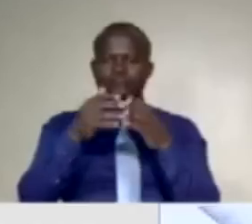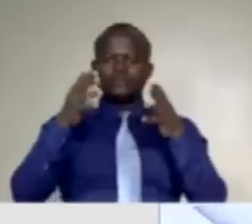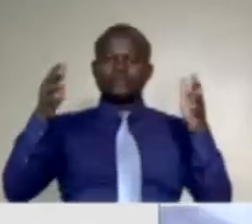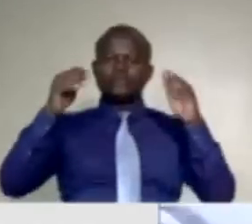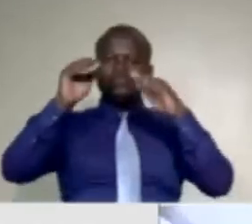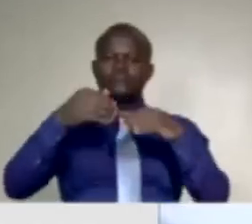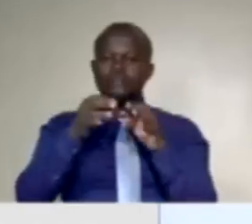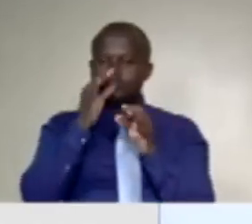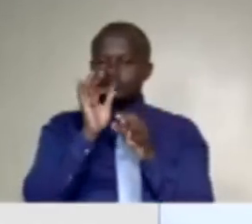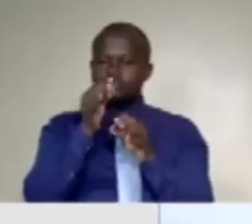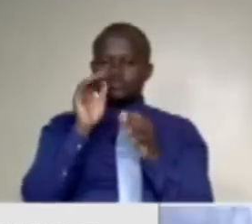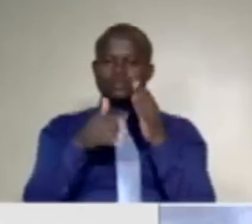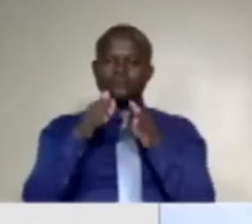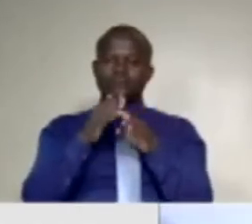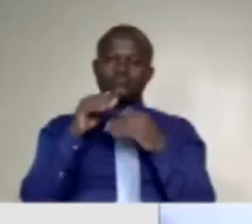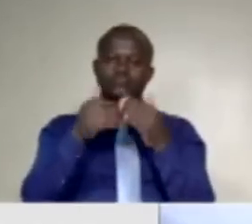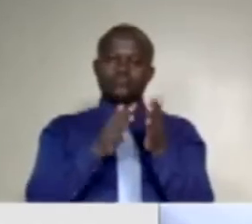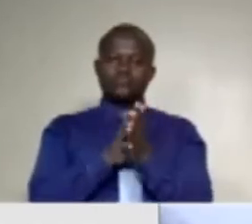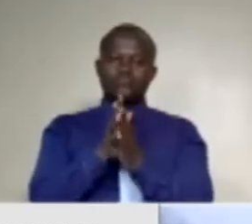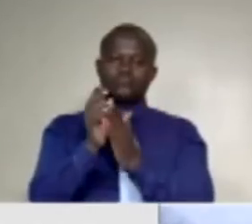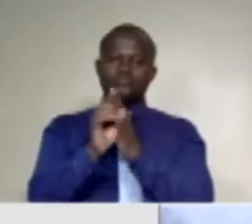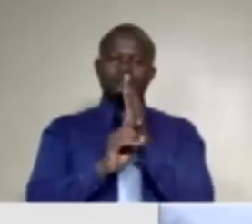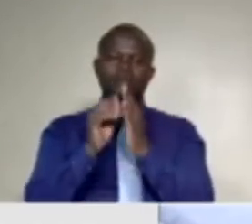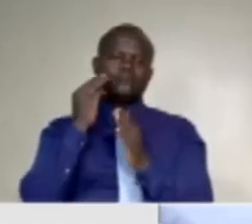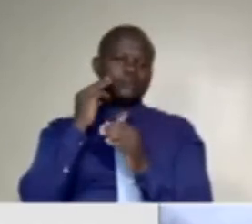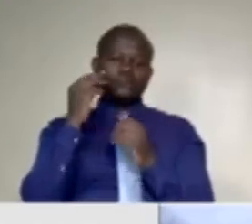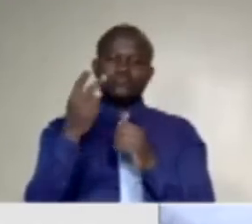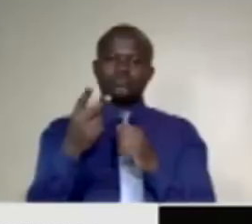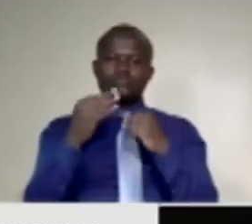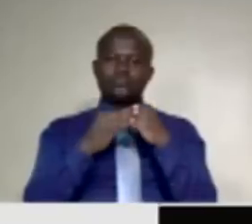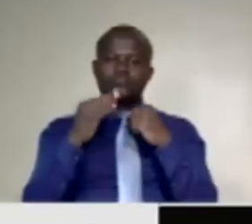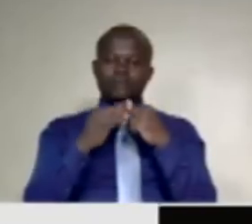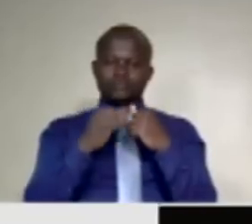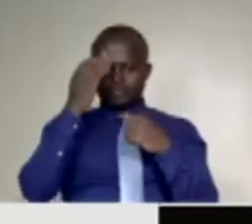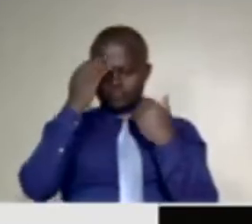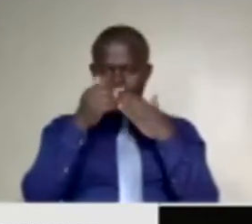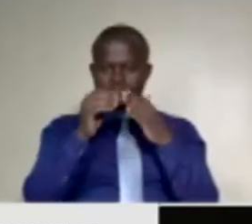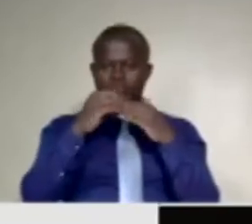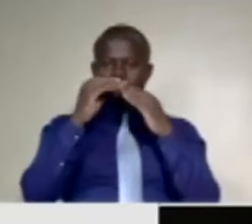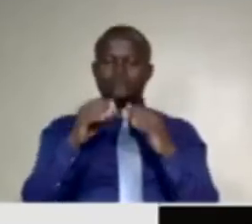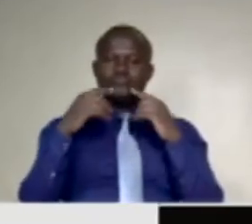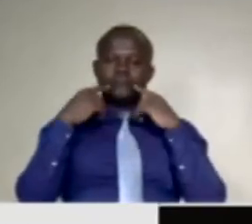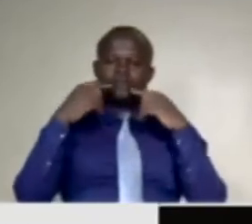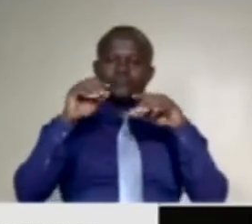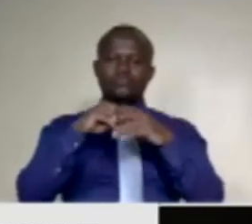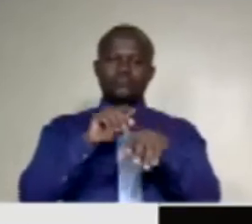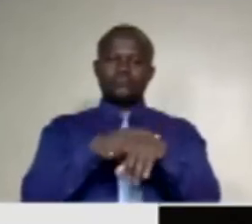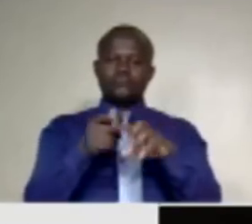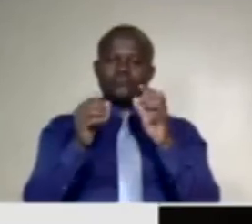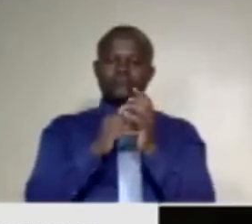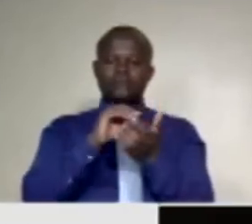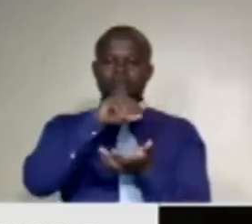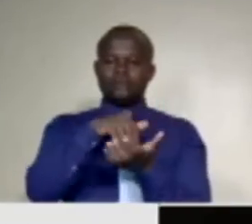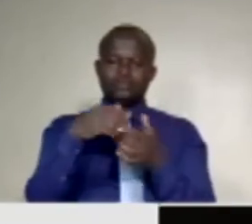ubuhinzi bw'icyayi. Kubyubaka byatwa karere miliyoni 288 nk'uko ubuyobozi bubivuga. Mu gihe kandi kuri ibi